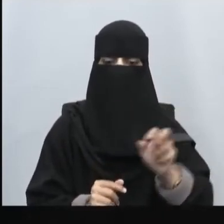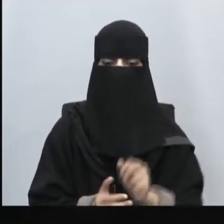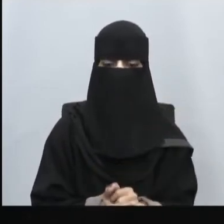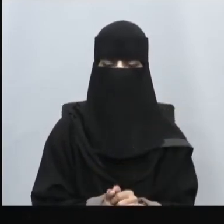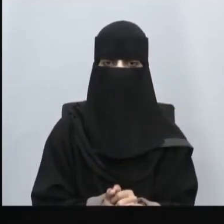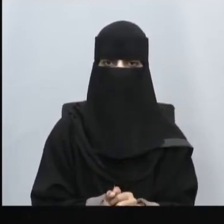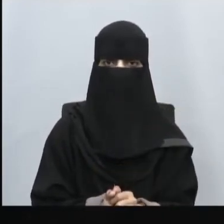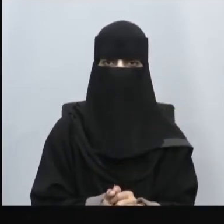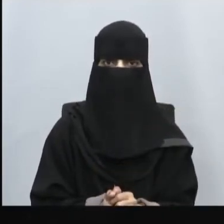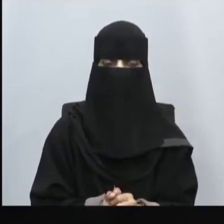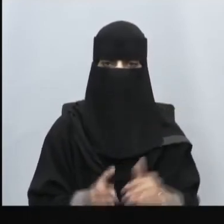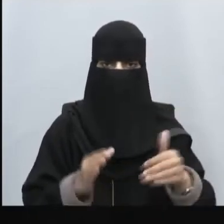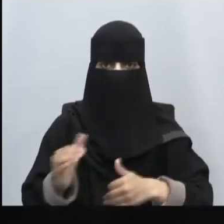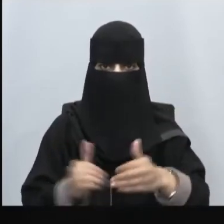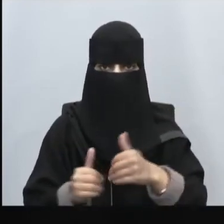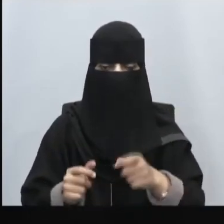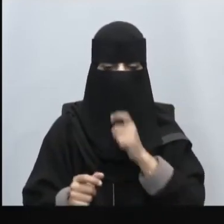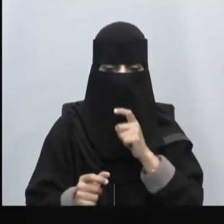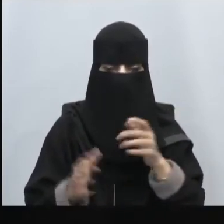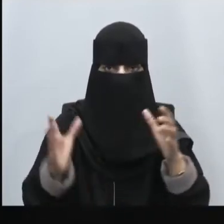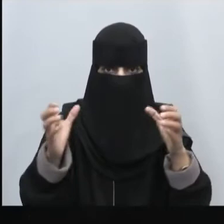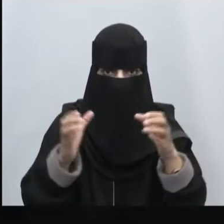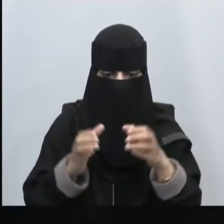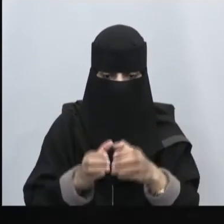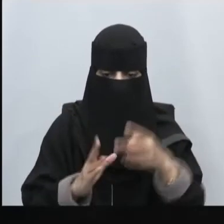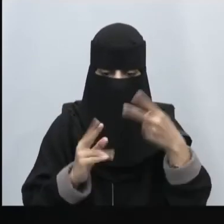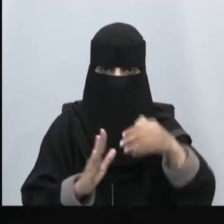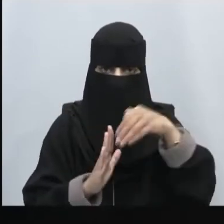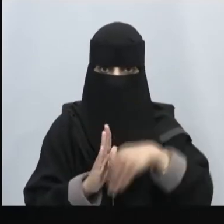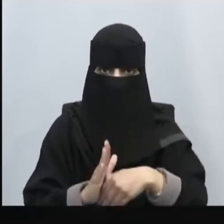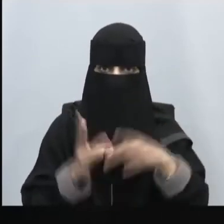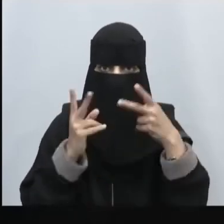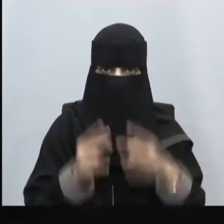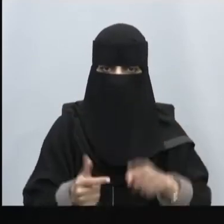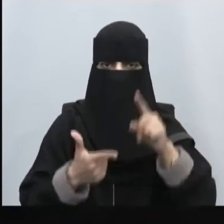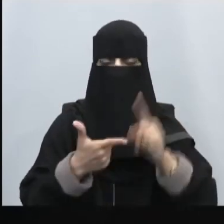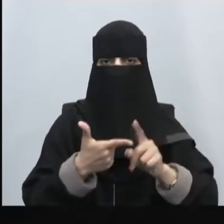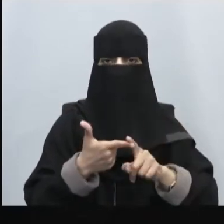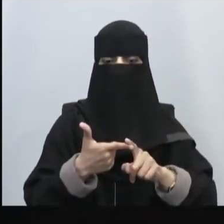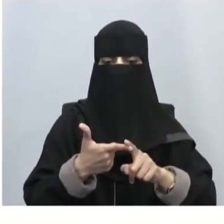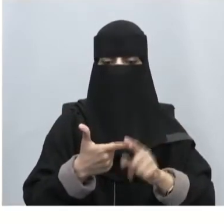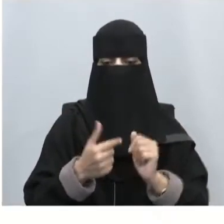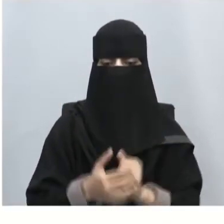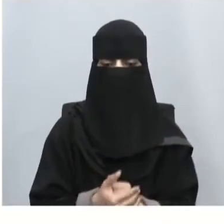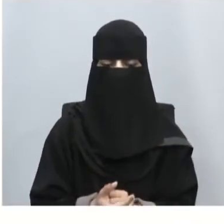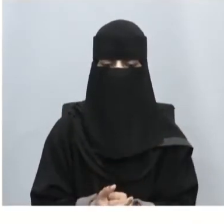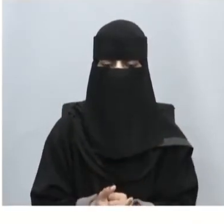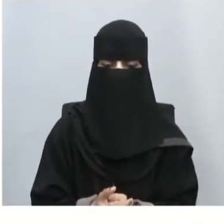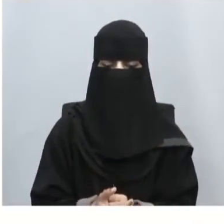حل الضعف طلابي وطالباتي في الدوله العباسيه بدءا من العصر الثاني لهذه الدوله